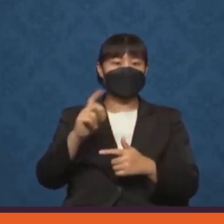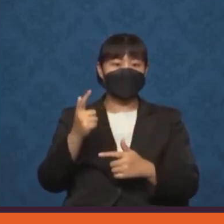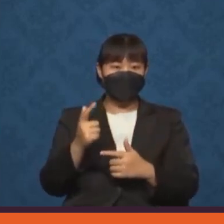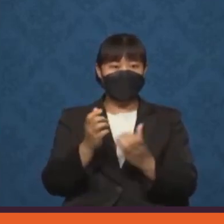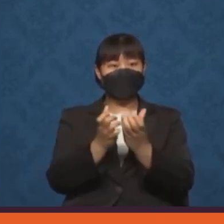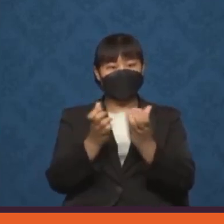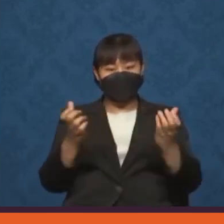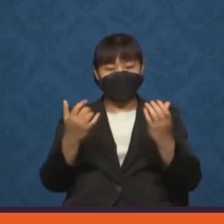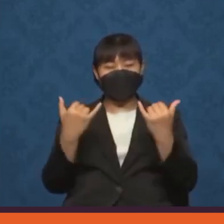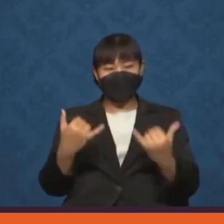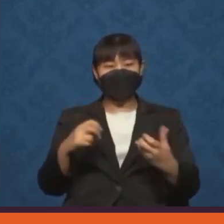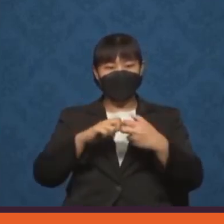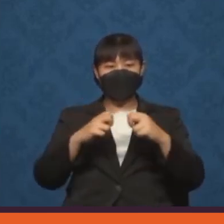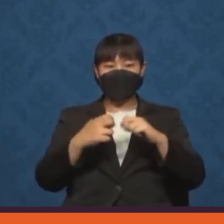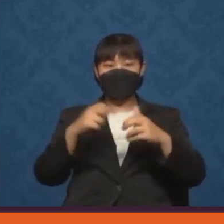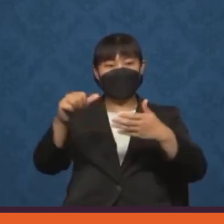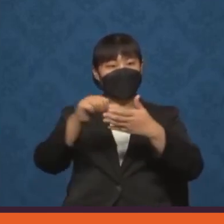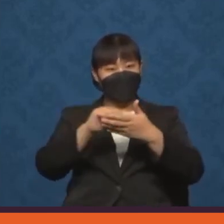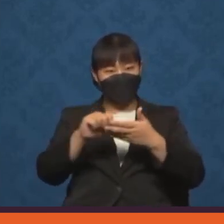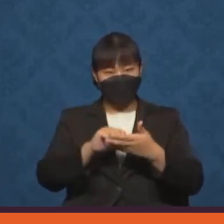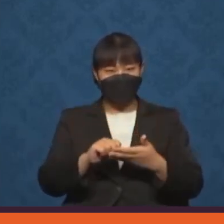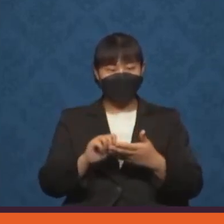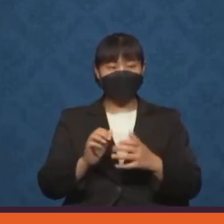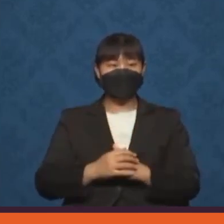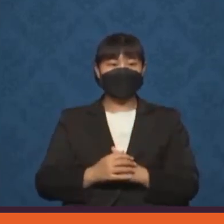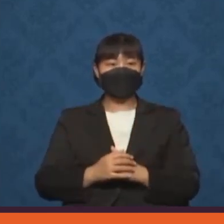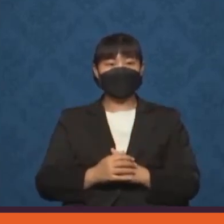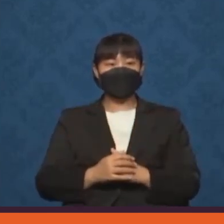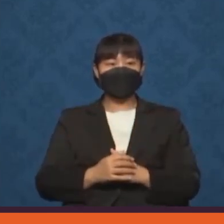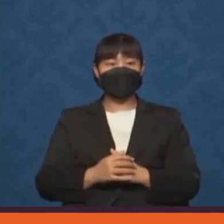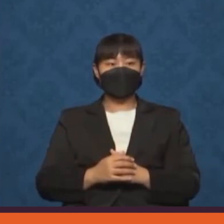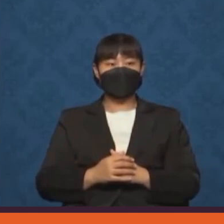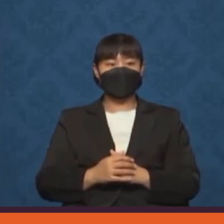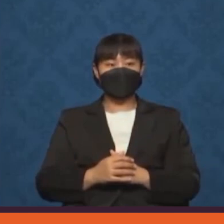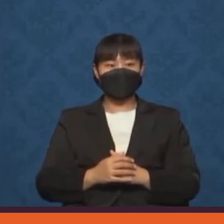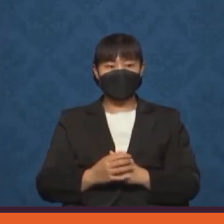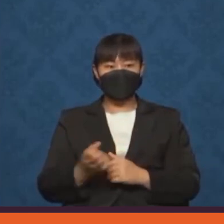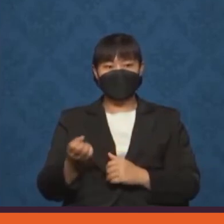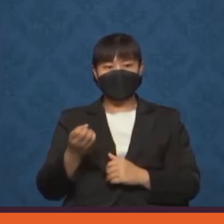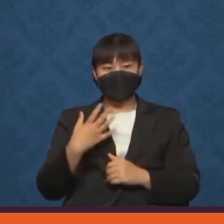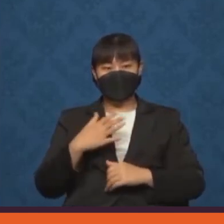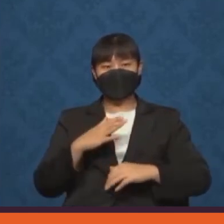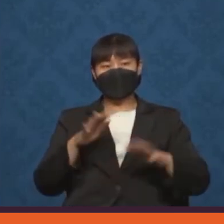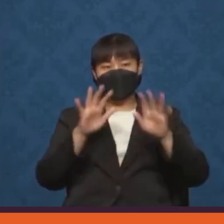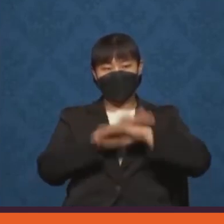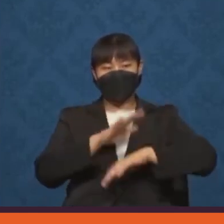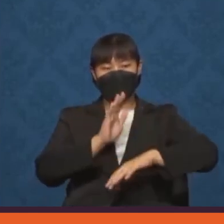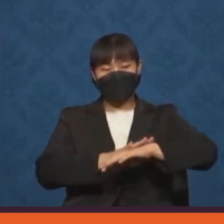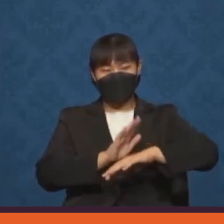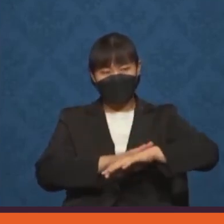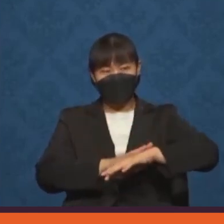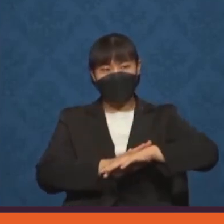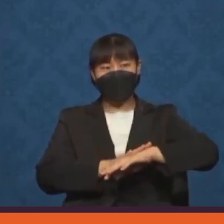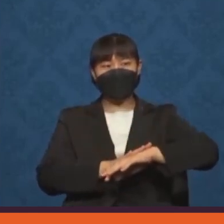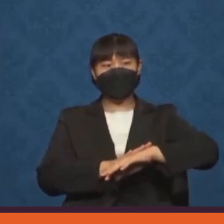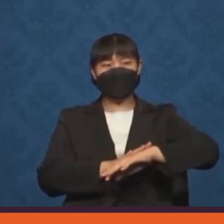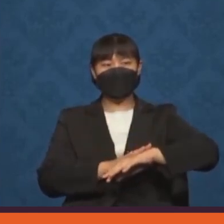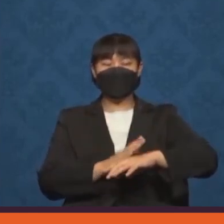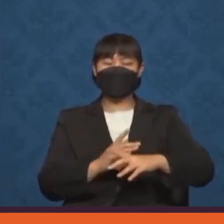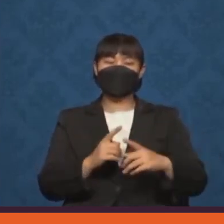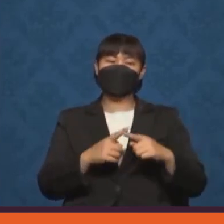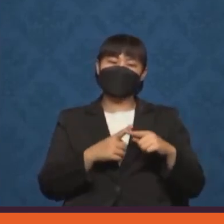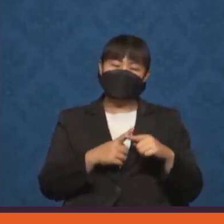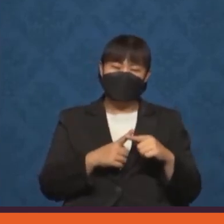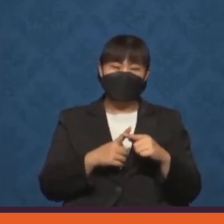จจุบันนั่นเองครับท่านบอกว่าตอนนี้มันแค่แขนซ้ายบาดเจ็บทำไมเราต้องตัดหัวเลยผมยืนยันครับ